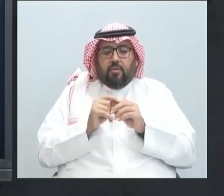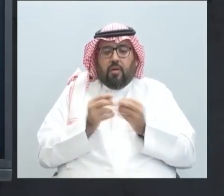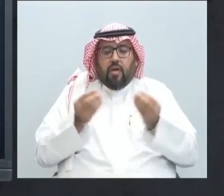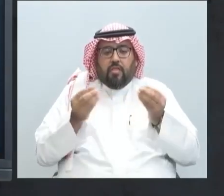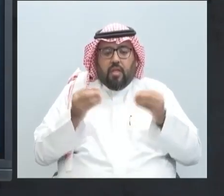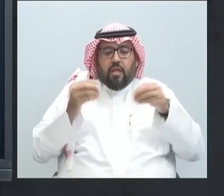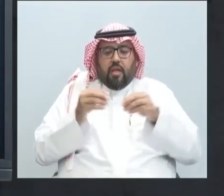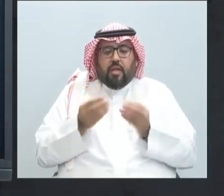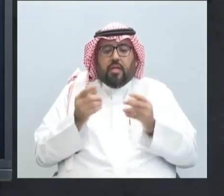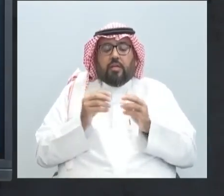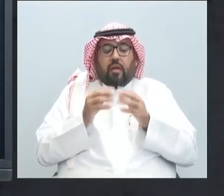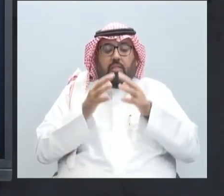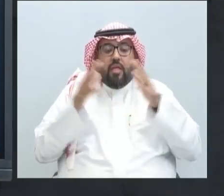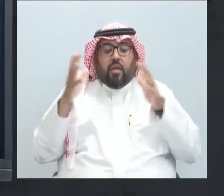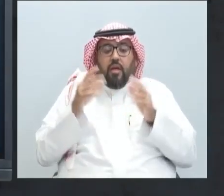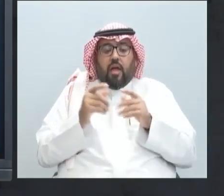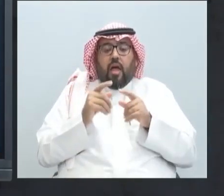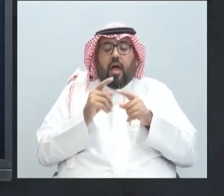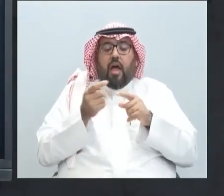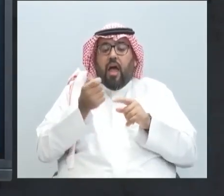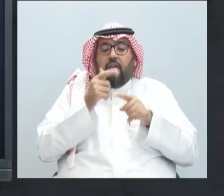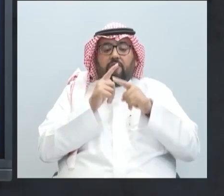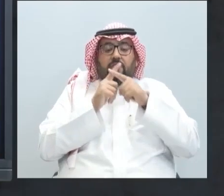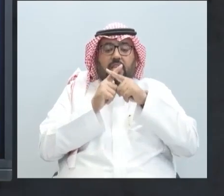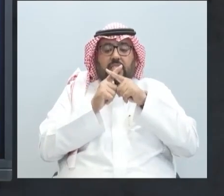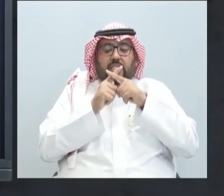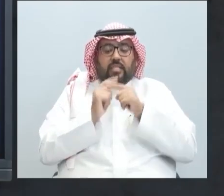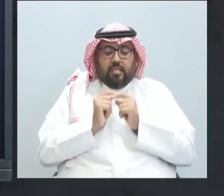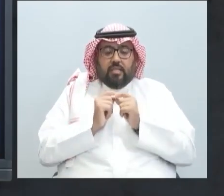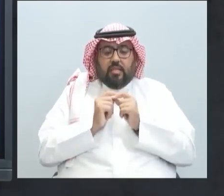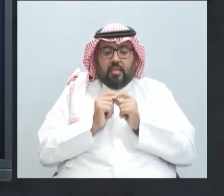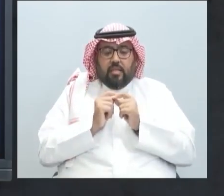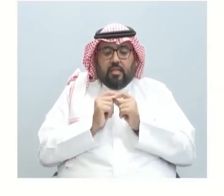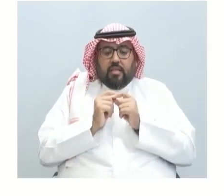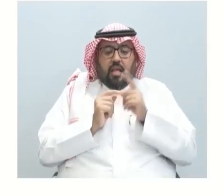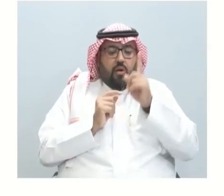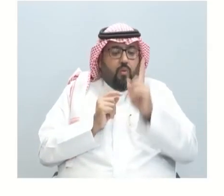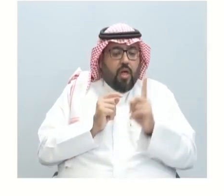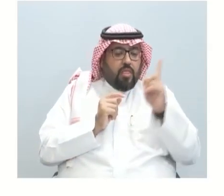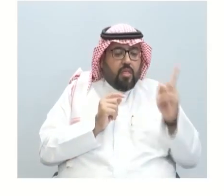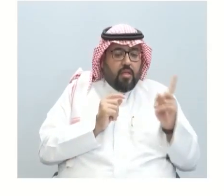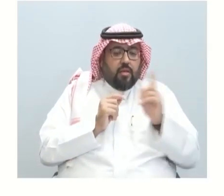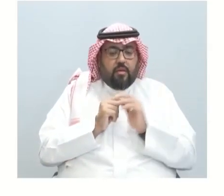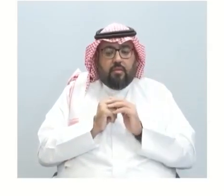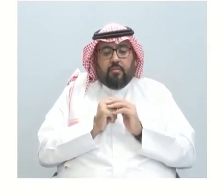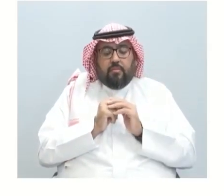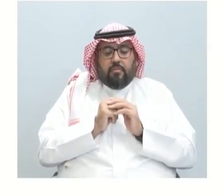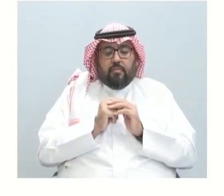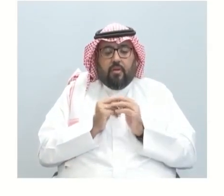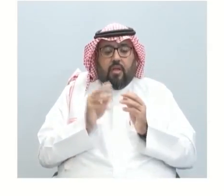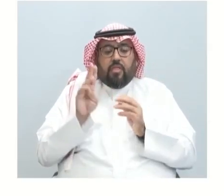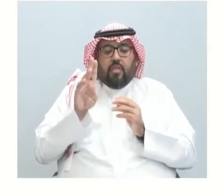المتضاعفه التي تظهر على شكل حرف اكس اذا هنا كروموسوم مفرد هنا كروموسوم مفرد ولكن هذا الكروماتين في هذه المرحله في